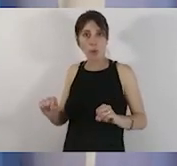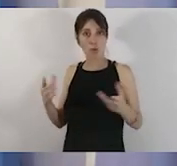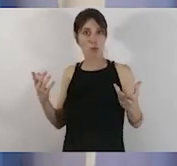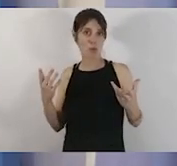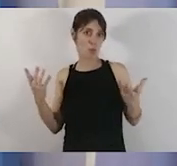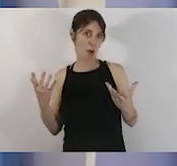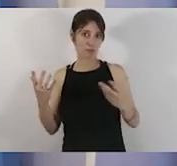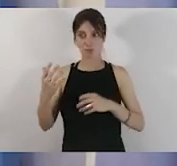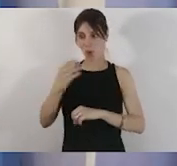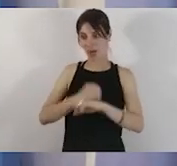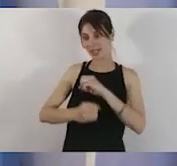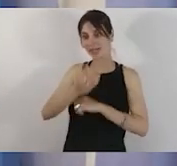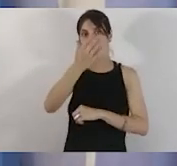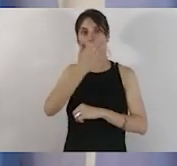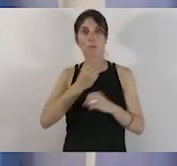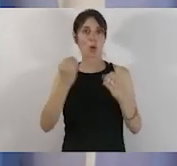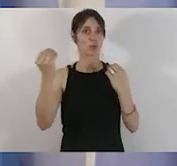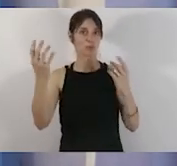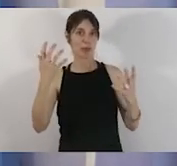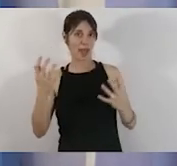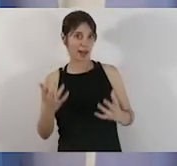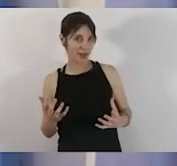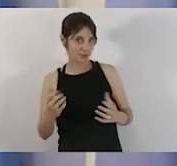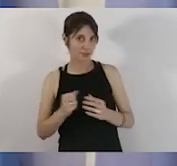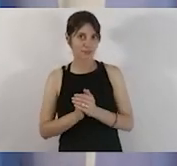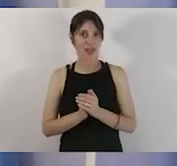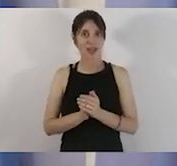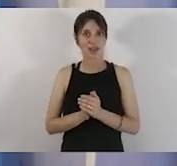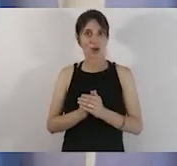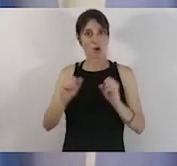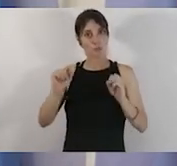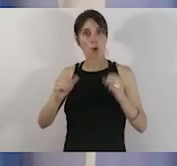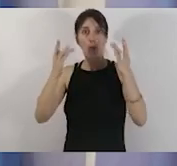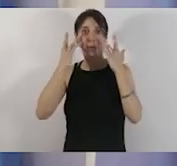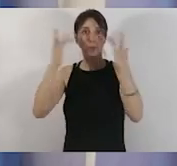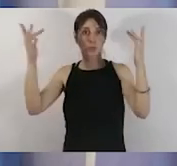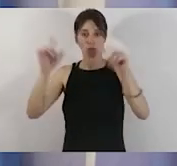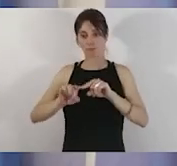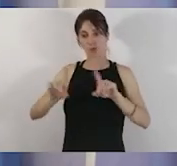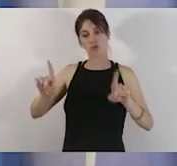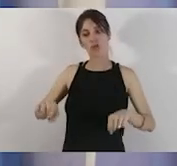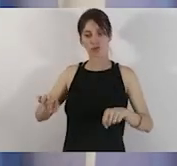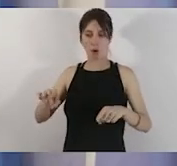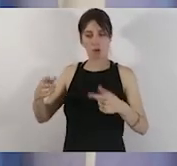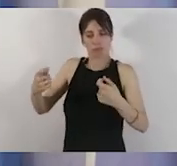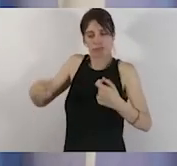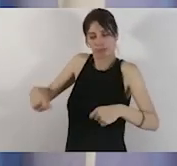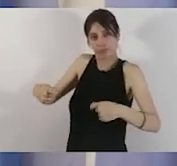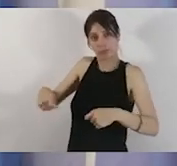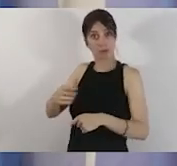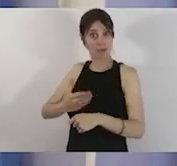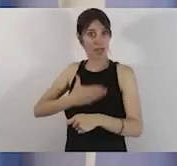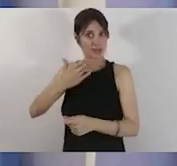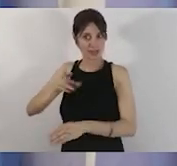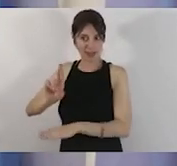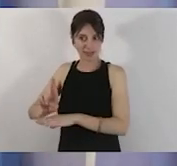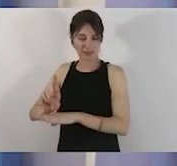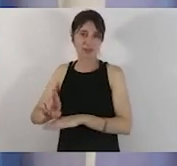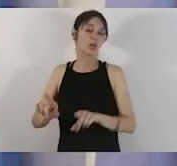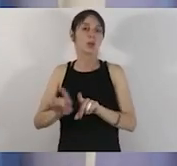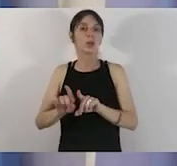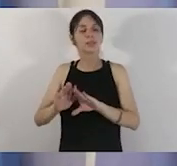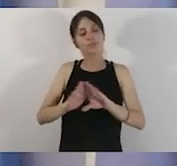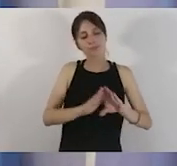spectacles, comme Au bout la mer, ou qu'on se permet d'avoir des budgets culturels intéressants. En tout cas, voilà, vous avez ensuite le